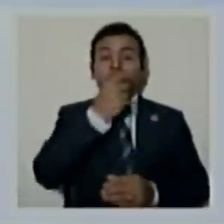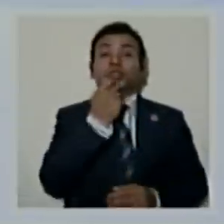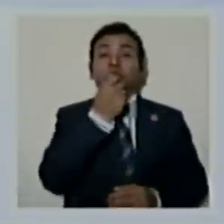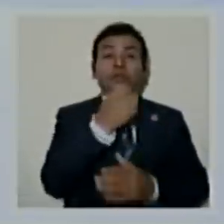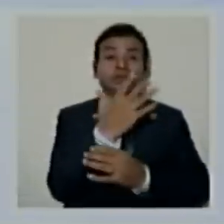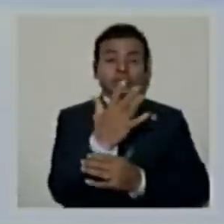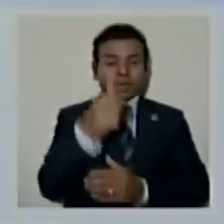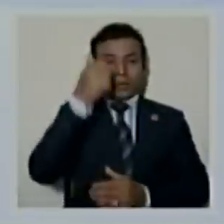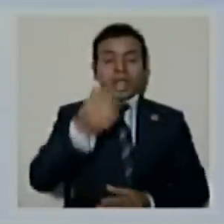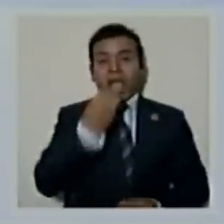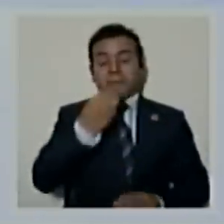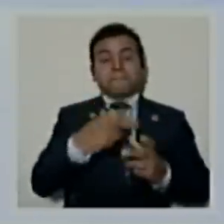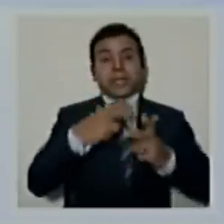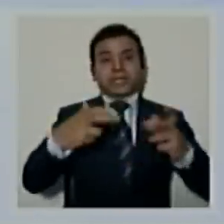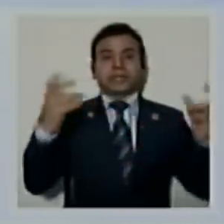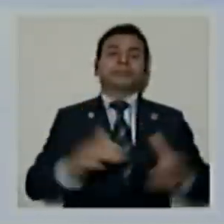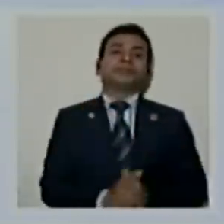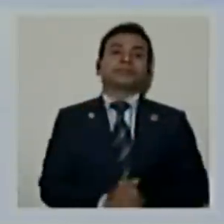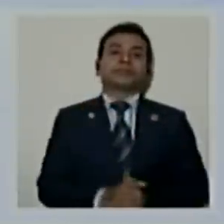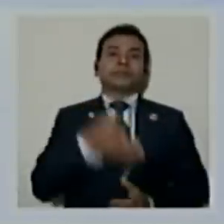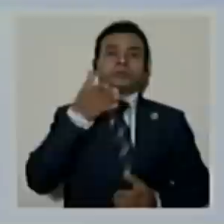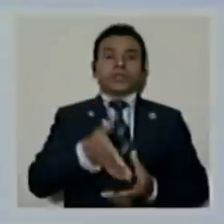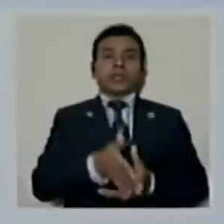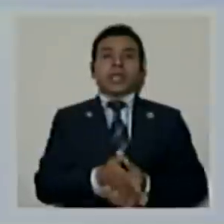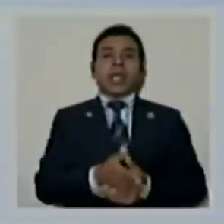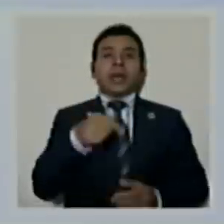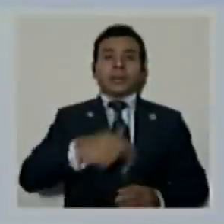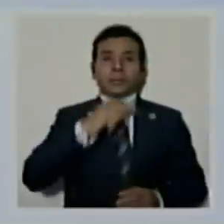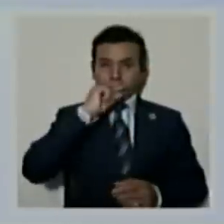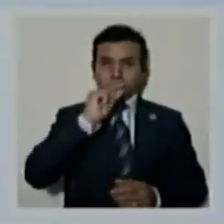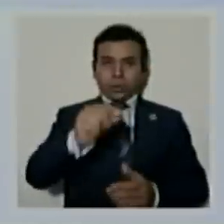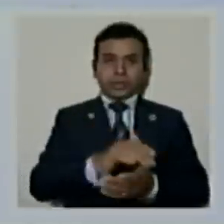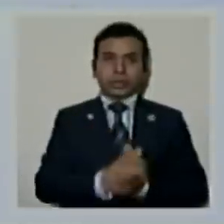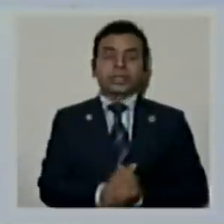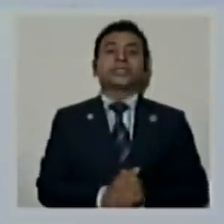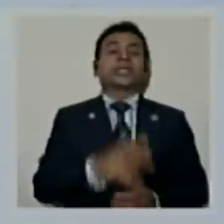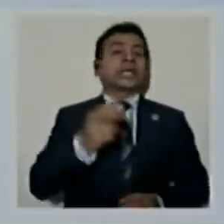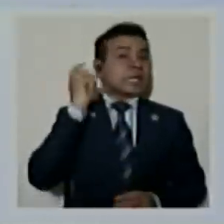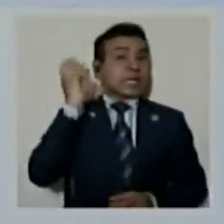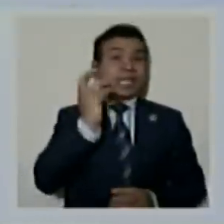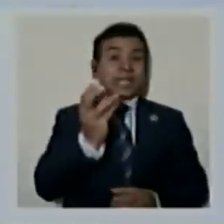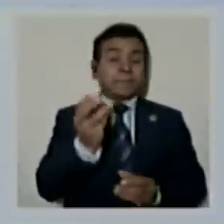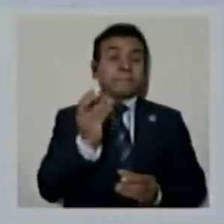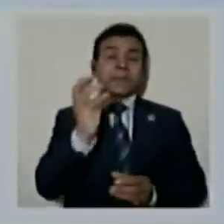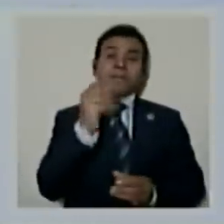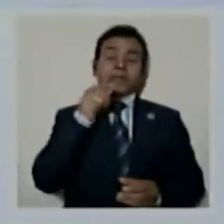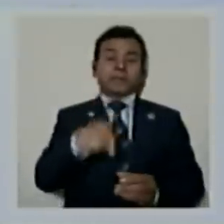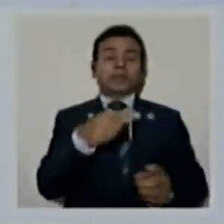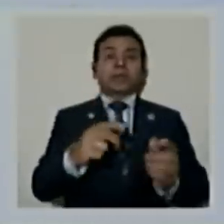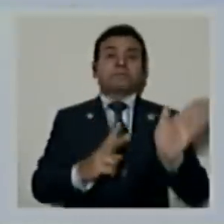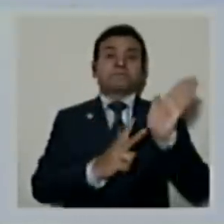খাবেন, ভিটামিন সি সমৃদ্ধ খাবার, টাটকা শাকসবজি, ফলমূল এবং সবুজ শাকসবজি এই খাবারগুলো খাবেন, প্রোটিন সমৃদ্ধ খাবার